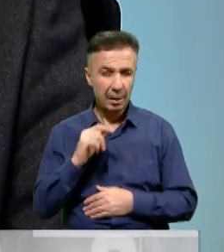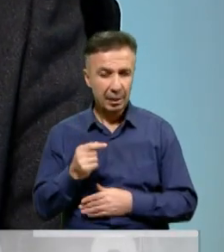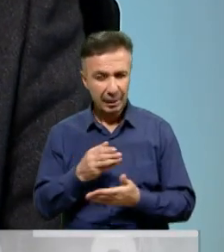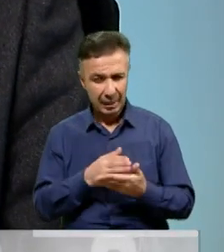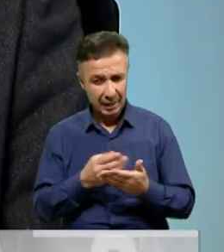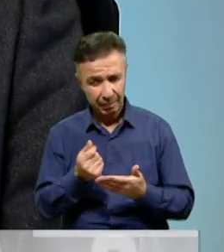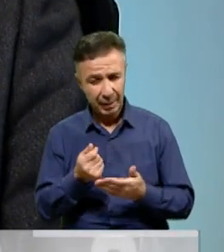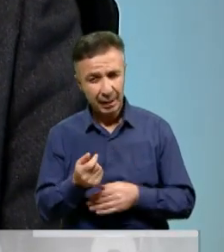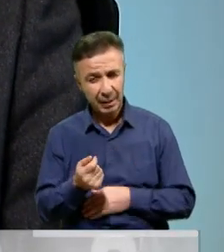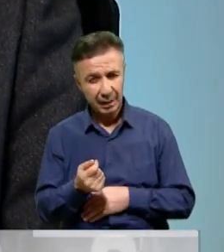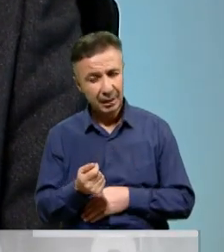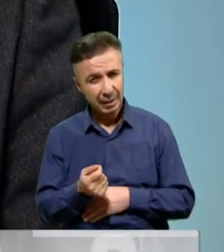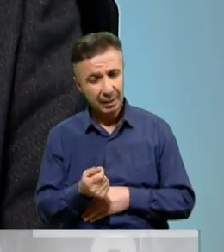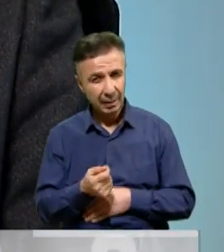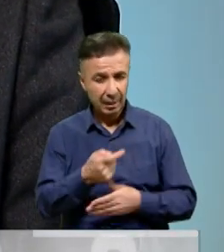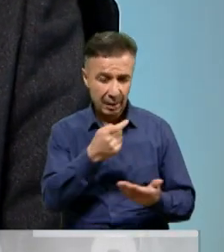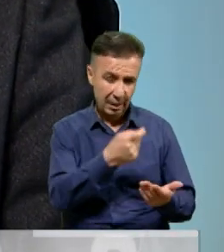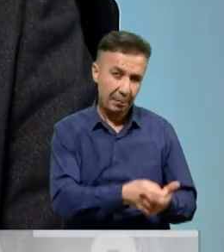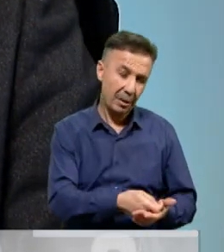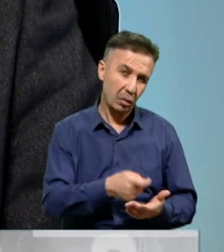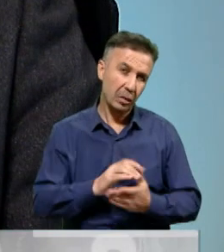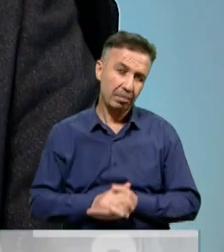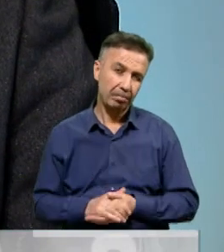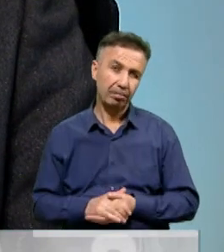bir durum söz konusu hani geçen konuşulmuştu.